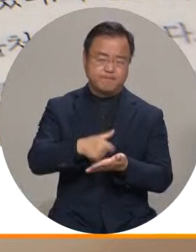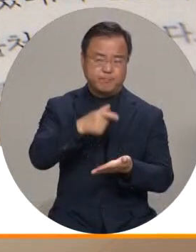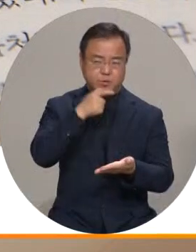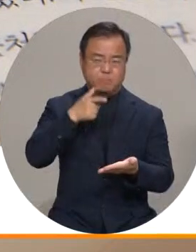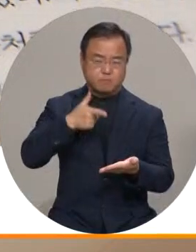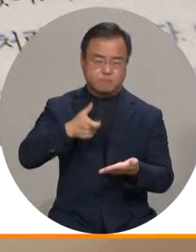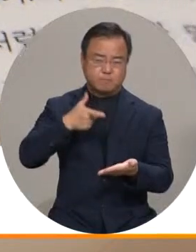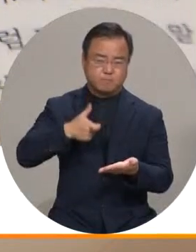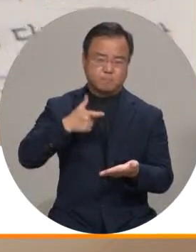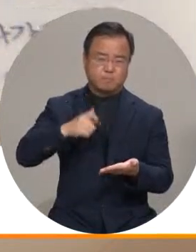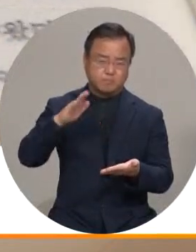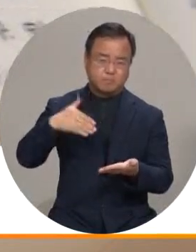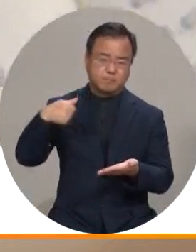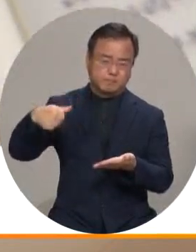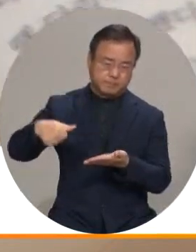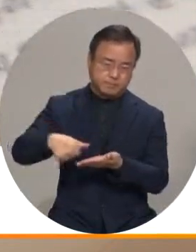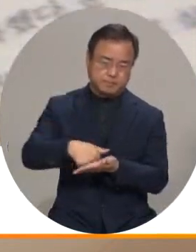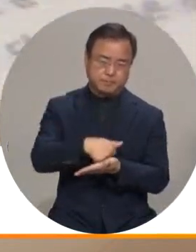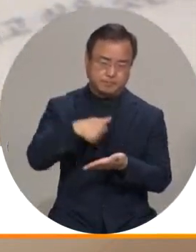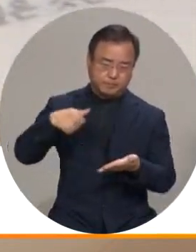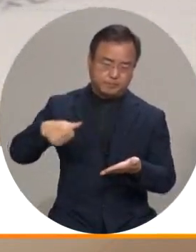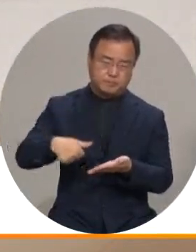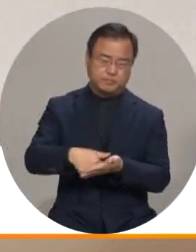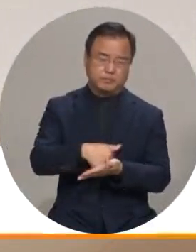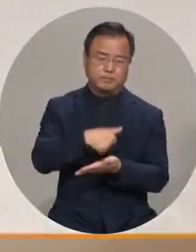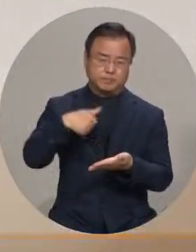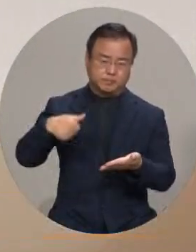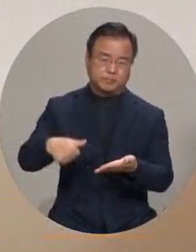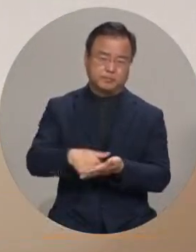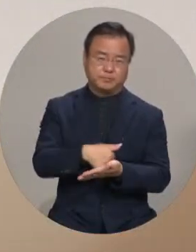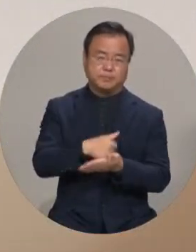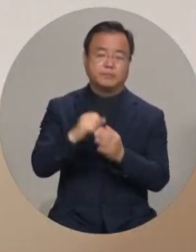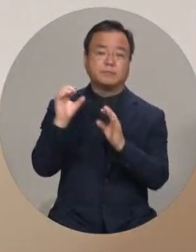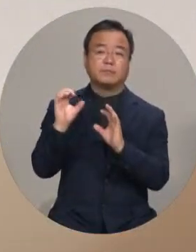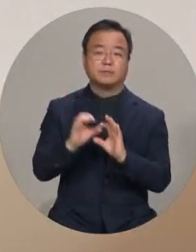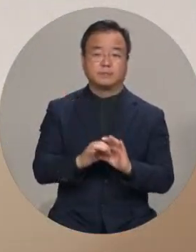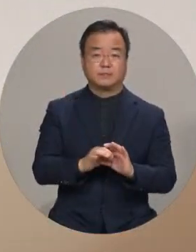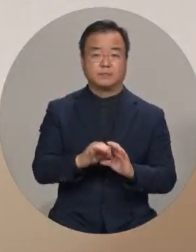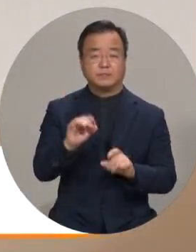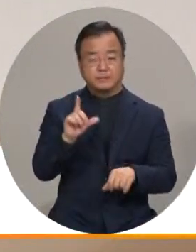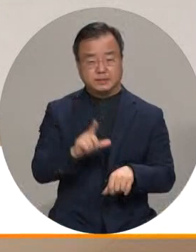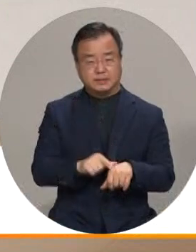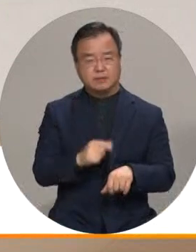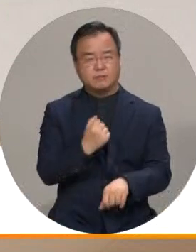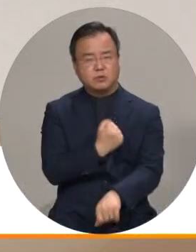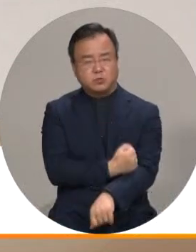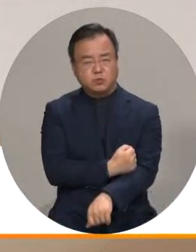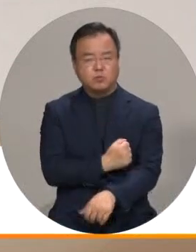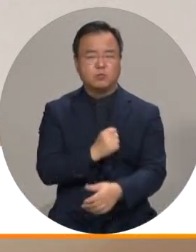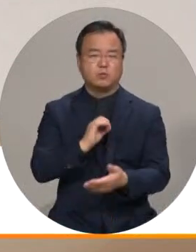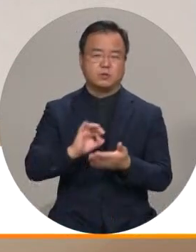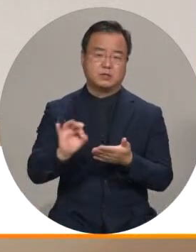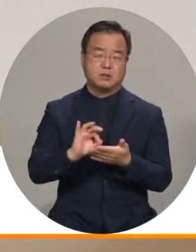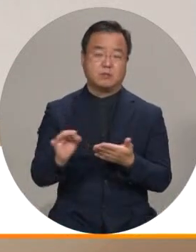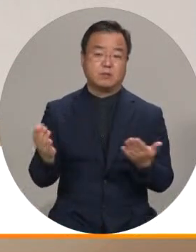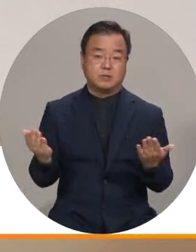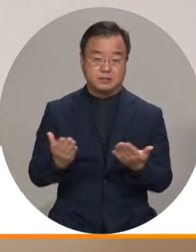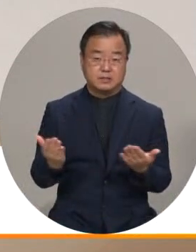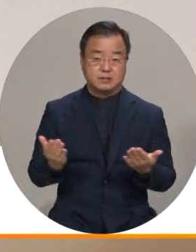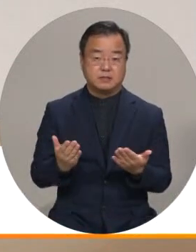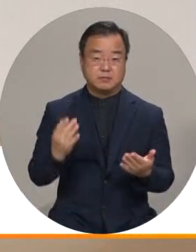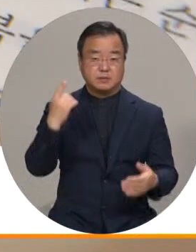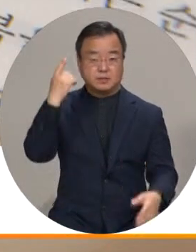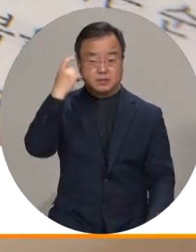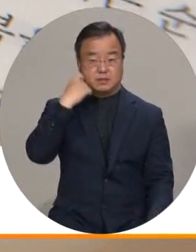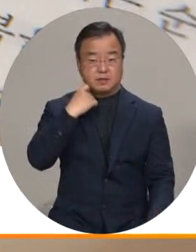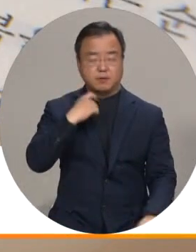꾹꾹 눌러가면서 다리면서 약간음 시간을 들이고 공을 들리는 느낌이 그런 느낌이었어요 그래서